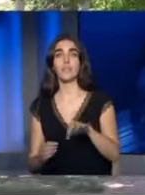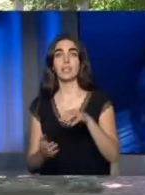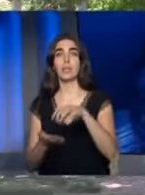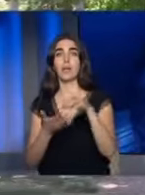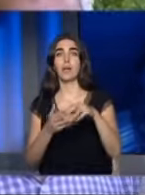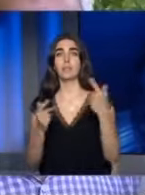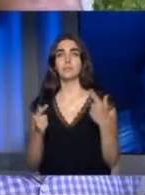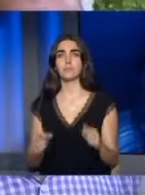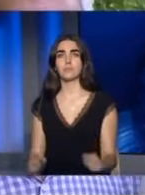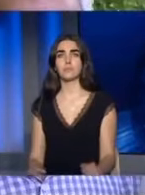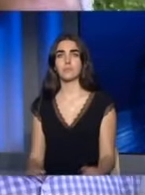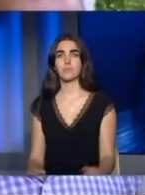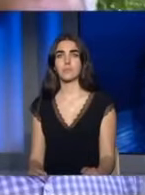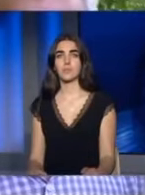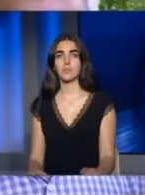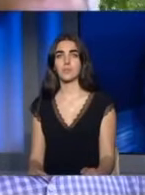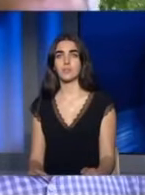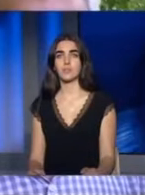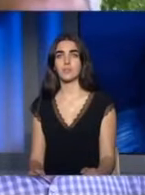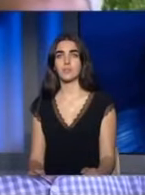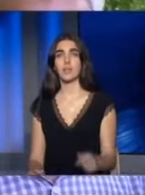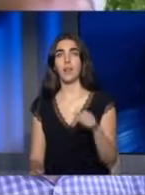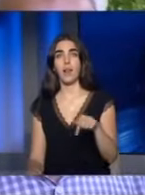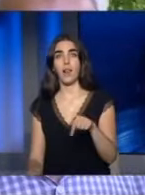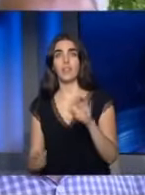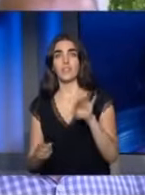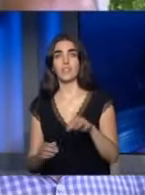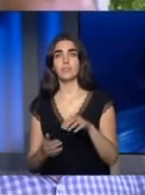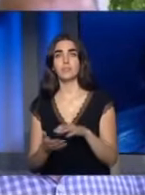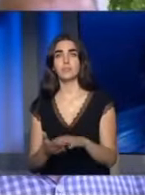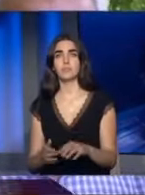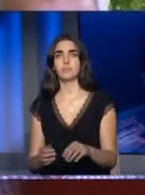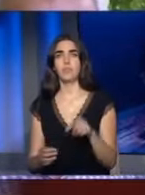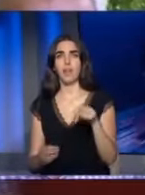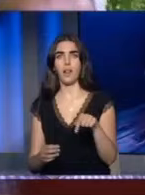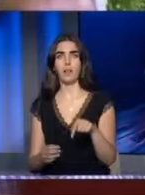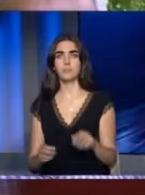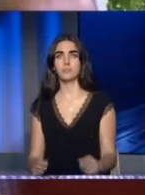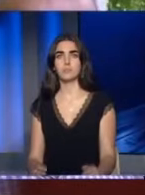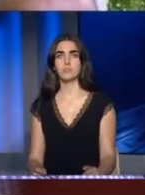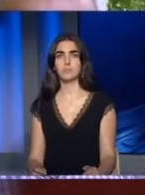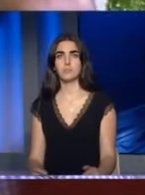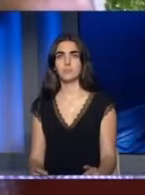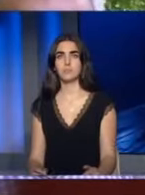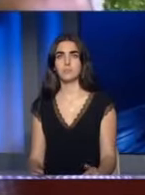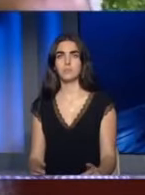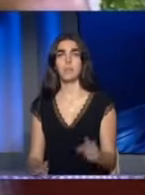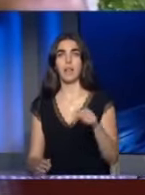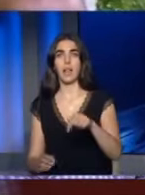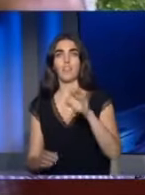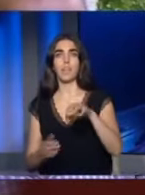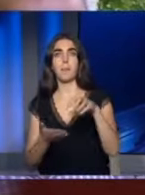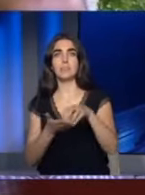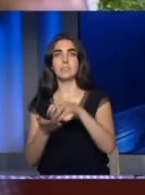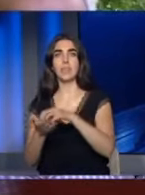الجنوب في الجنوب لا شك هناك اضرار ولكن ايضا في فلسطين المحتله هناك اضرار اكبر بكثير ولكن الفرق نحن هامش